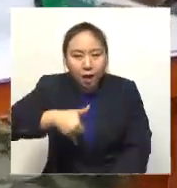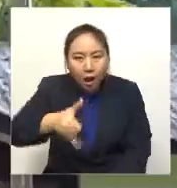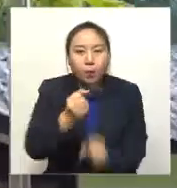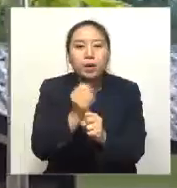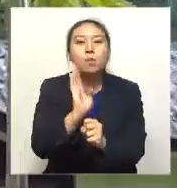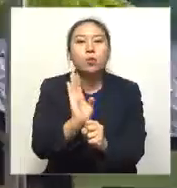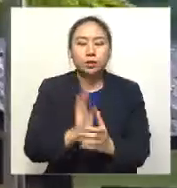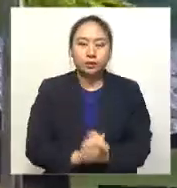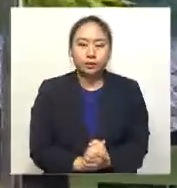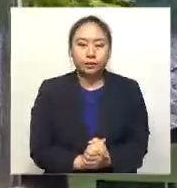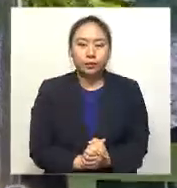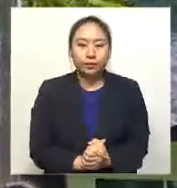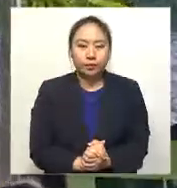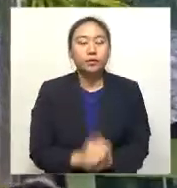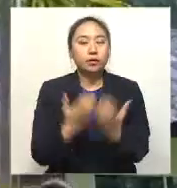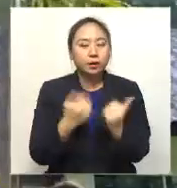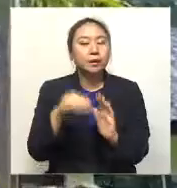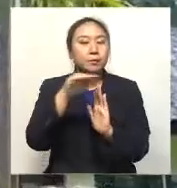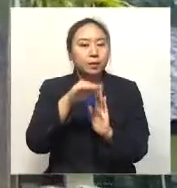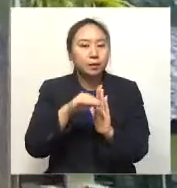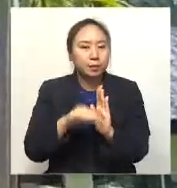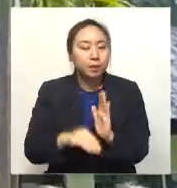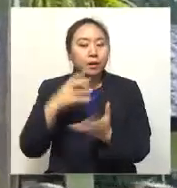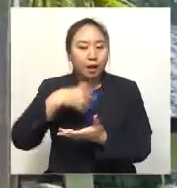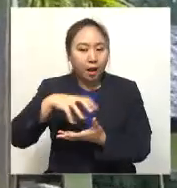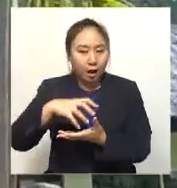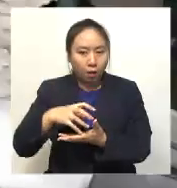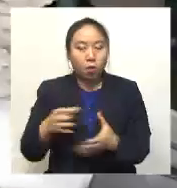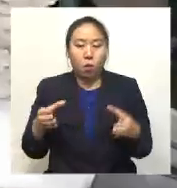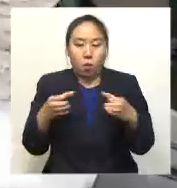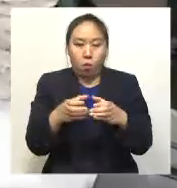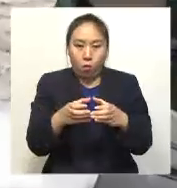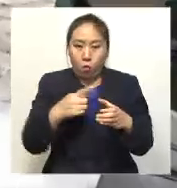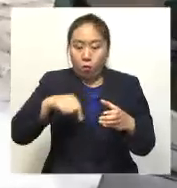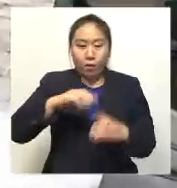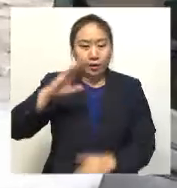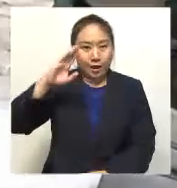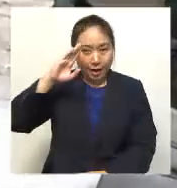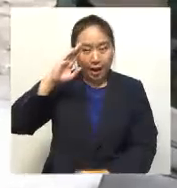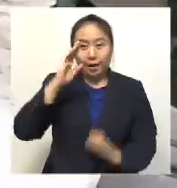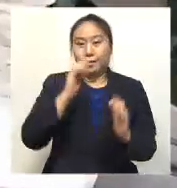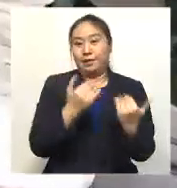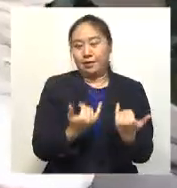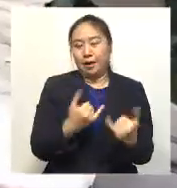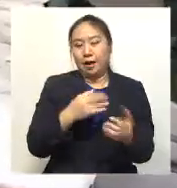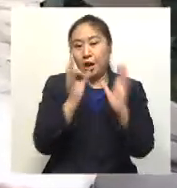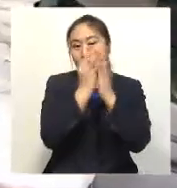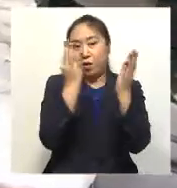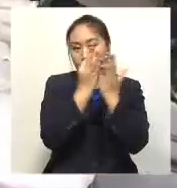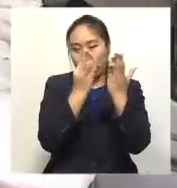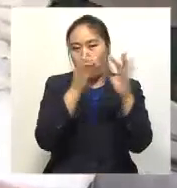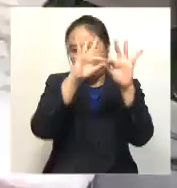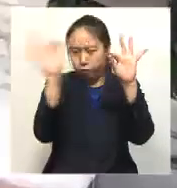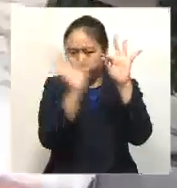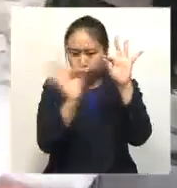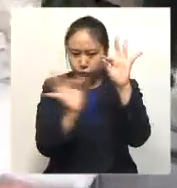านั้น มาลำดับเหตุการณ์ที่เกิดขึ้นกันหน่อยนะคะทางทีมพญาเสือได้ชี้แจงไว้ใน Facebook ของทีมพญาเสือชี้แจงล